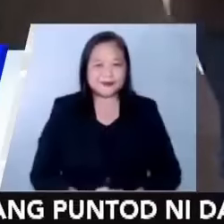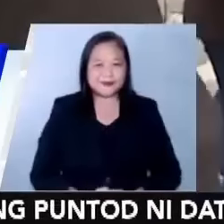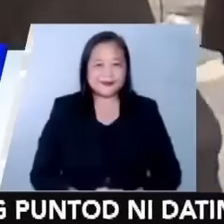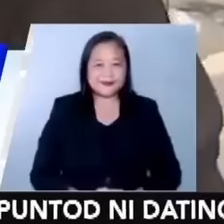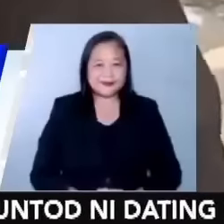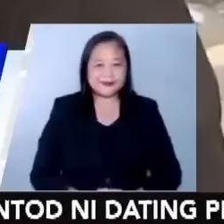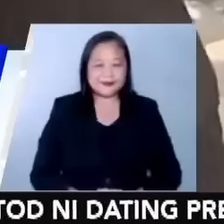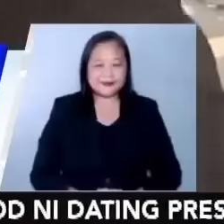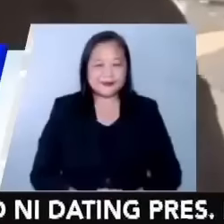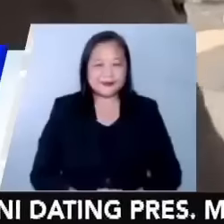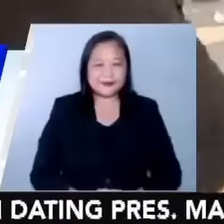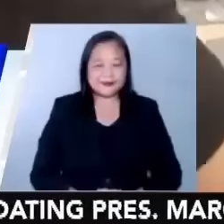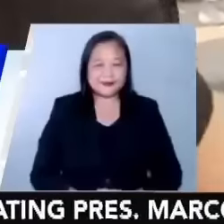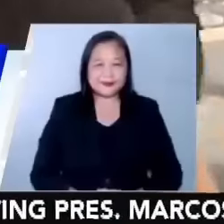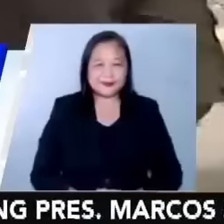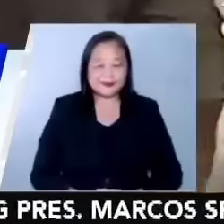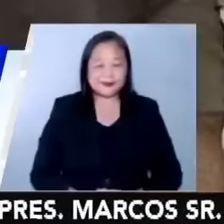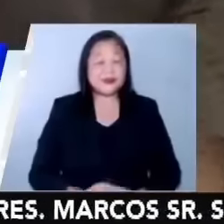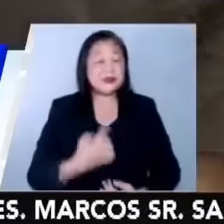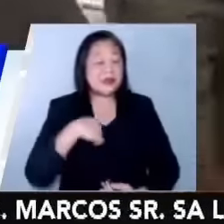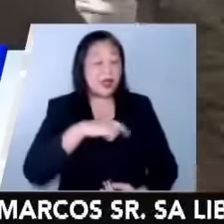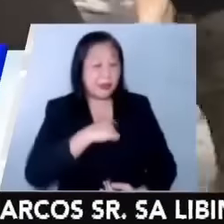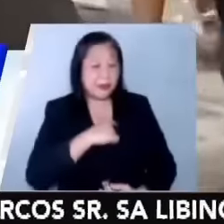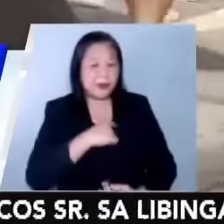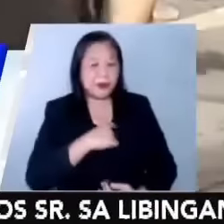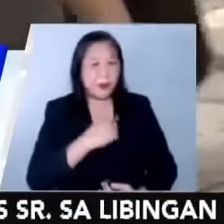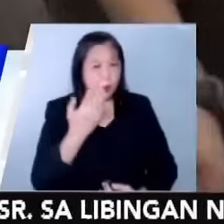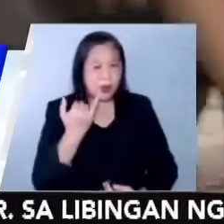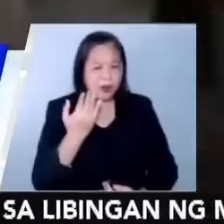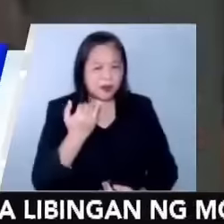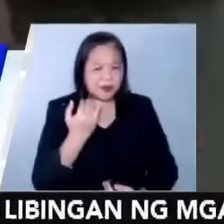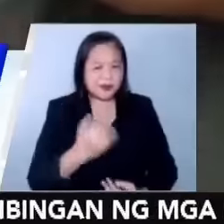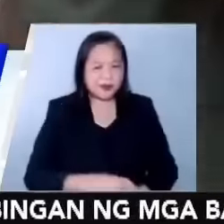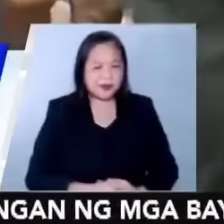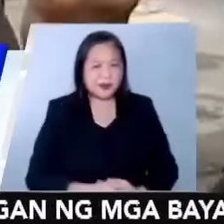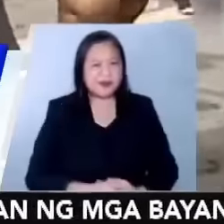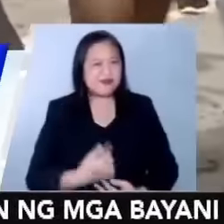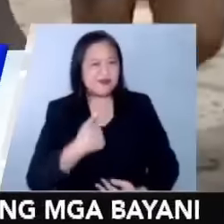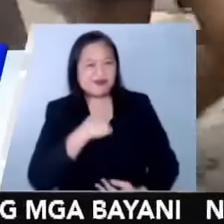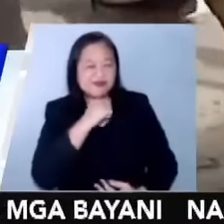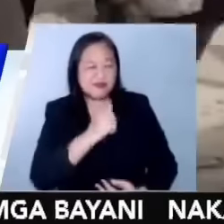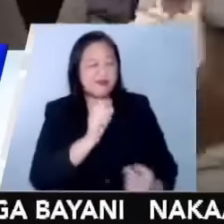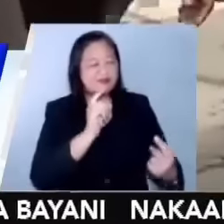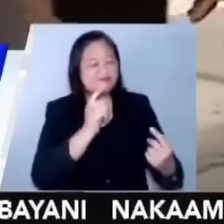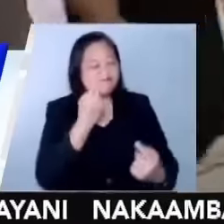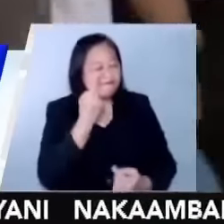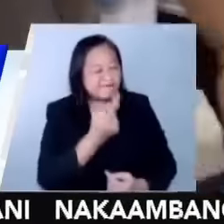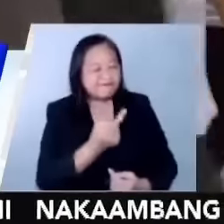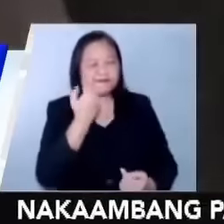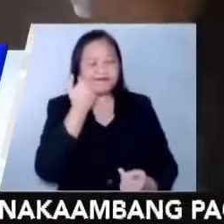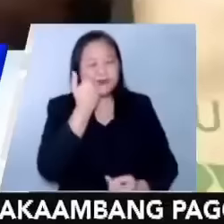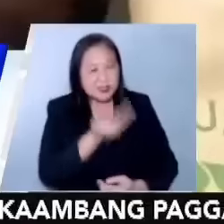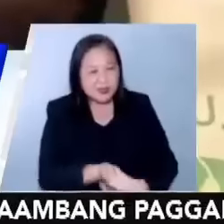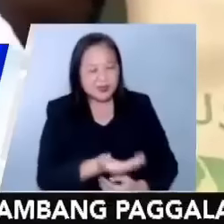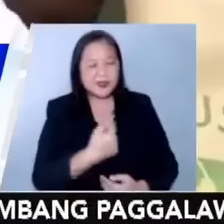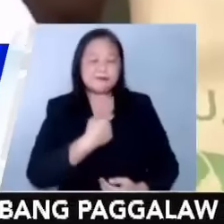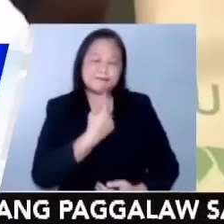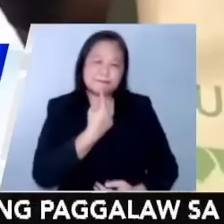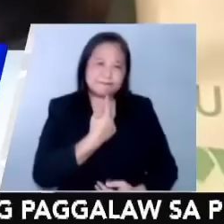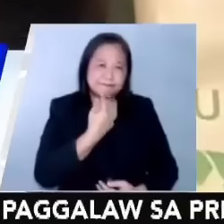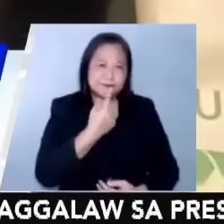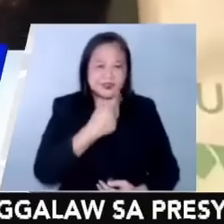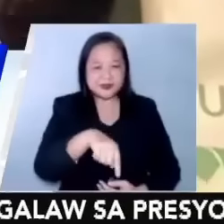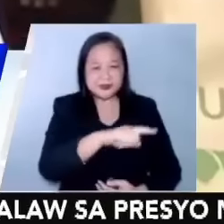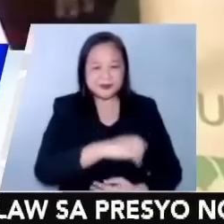Siyempre, importante sa amin dahil hindi na namin sila nakikita. Mista-mista namin sila. Gusto niya yung